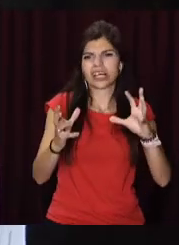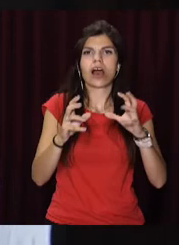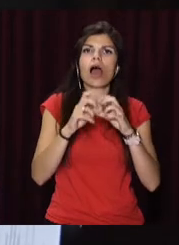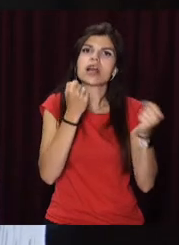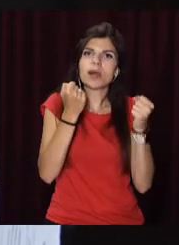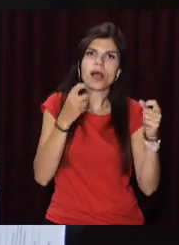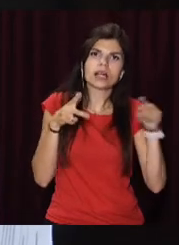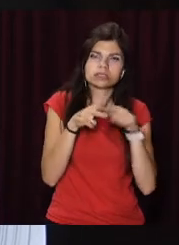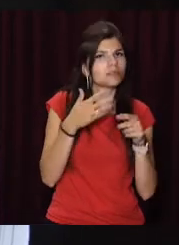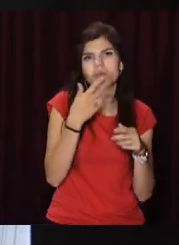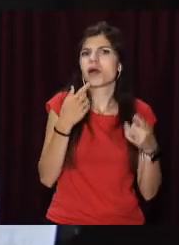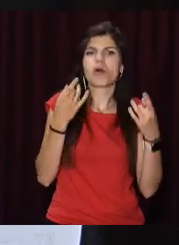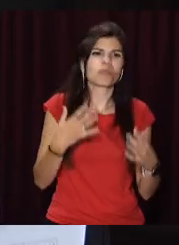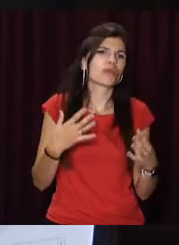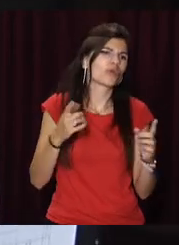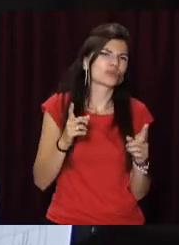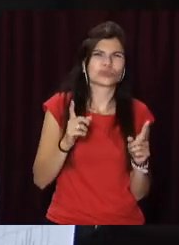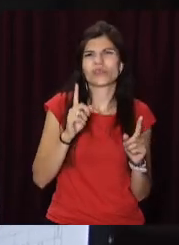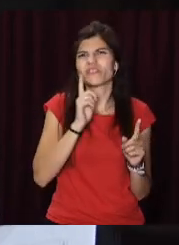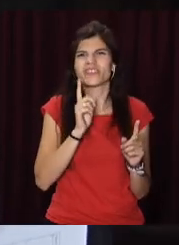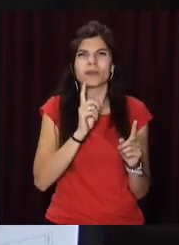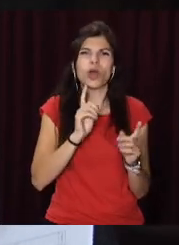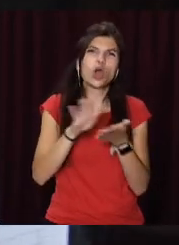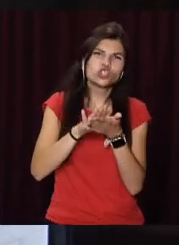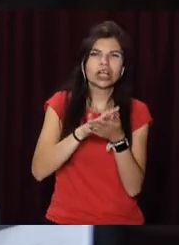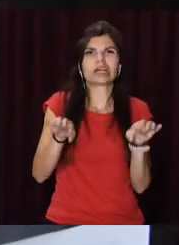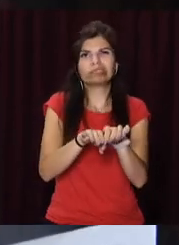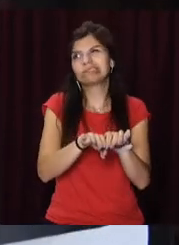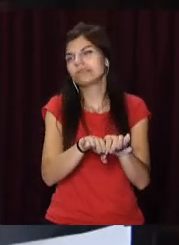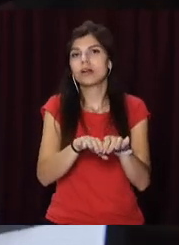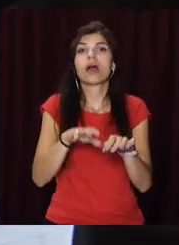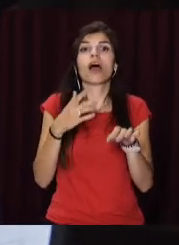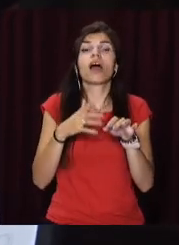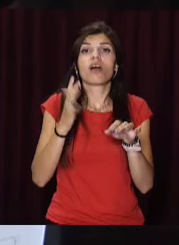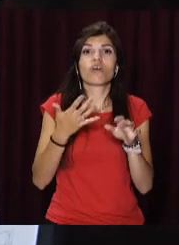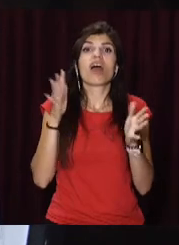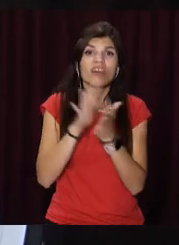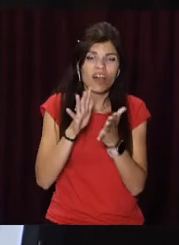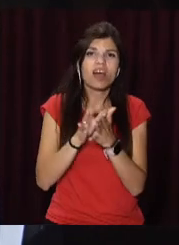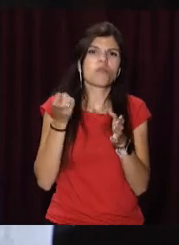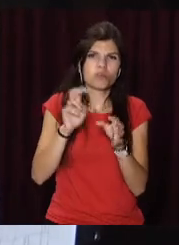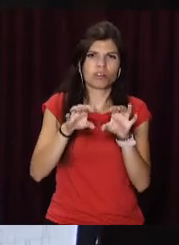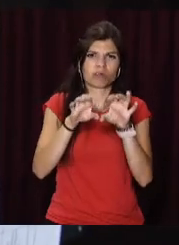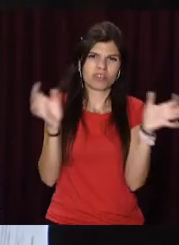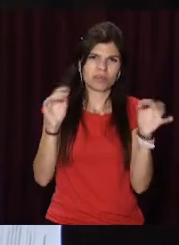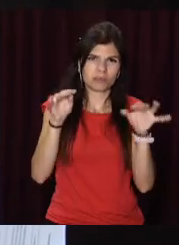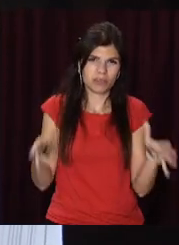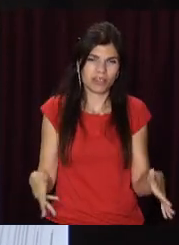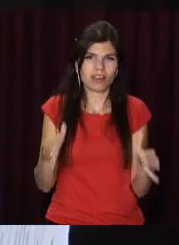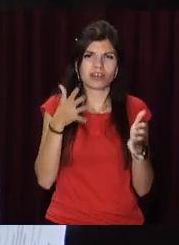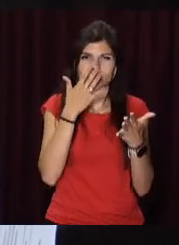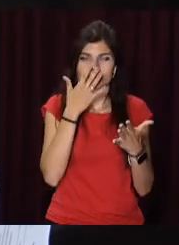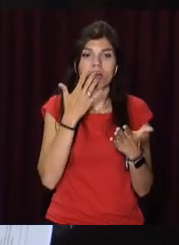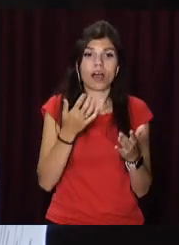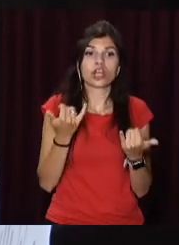раскреплялось, просто вставляли трубы одна в одну и прочищались. И при следующем засоре они тут же разваливались, приходили в неугодность. Поэтому такая периодичность.